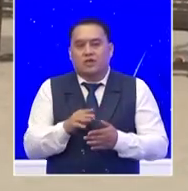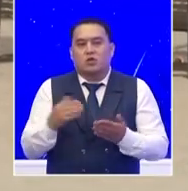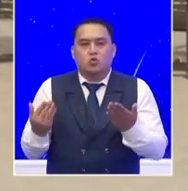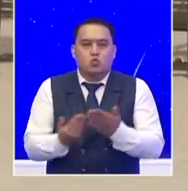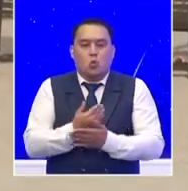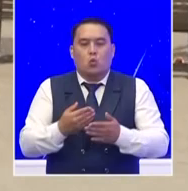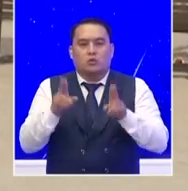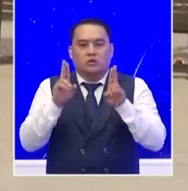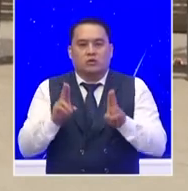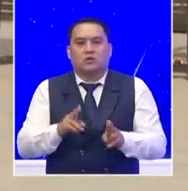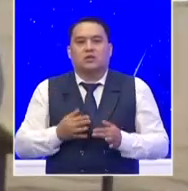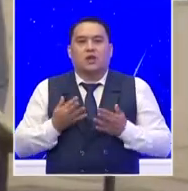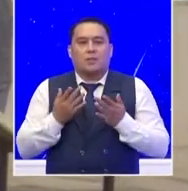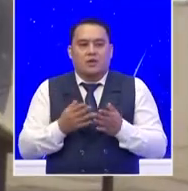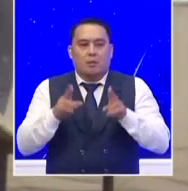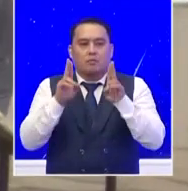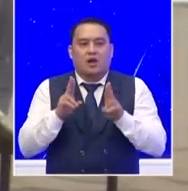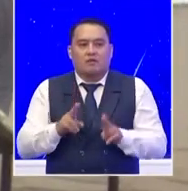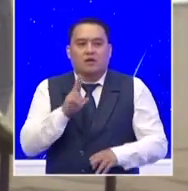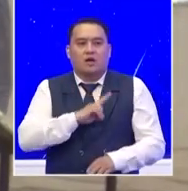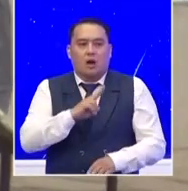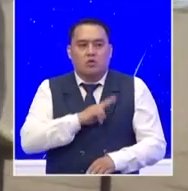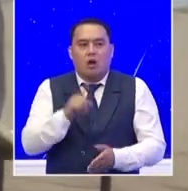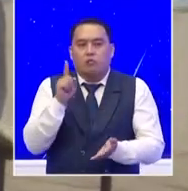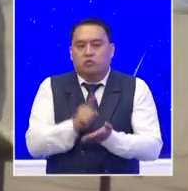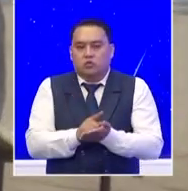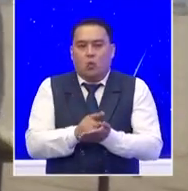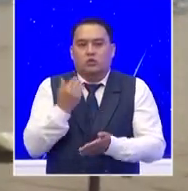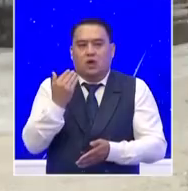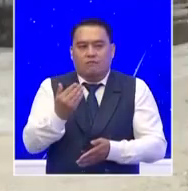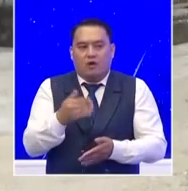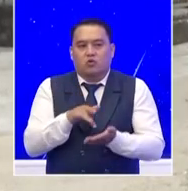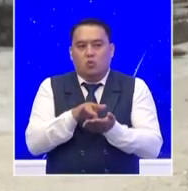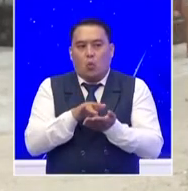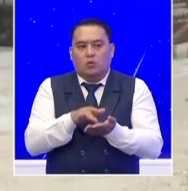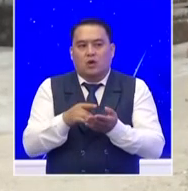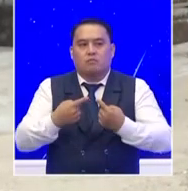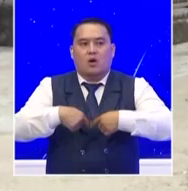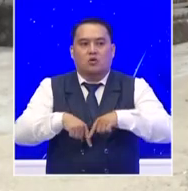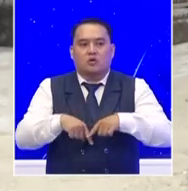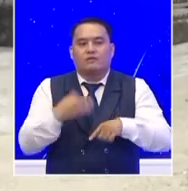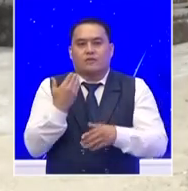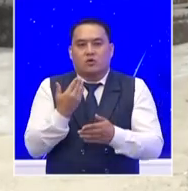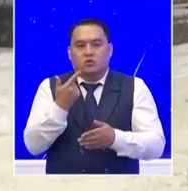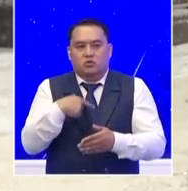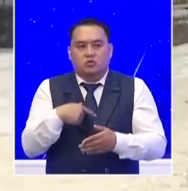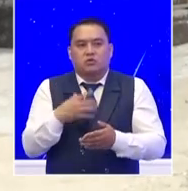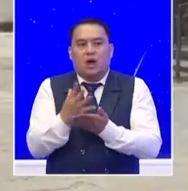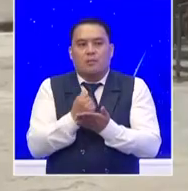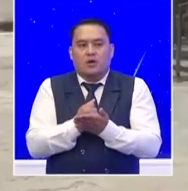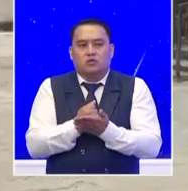новые санитарно-гигиенические требования и правила для работы. Они обязывают владельцев гостиниц и туристических баз иметь в наличии неснижаемый